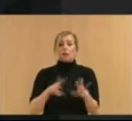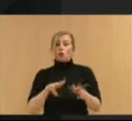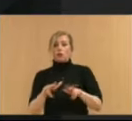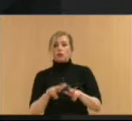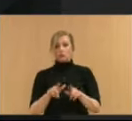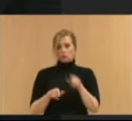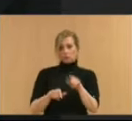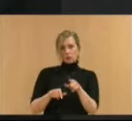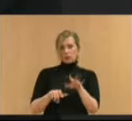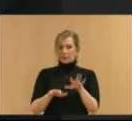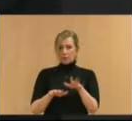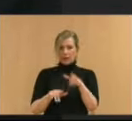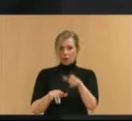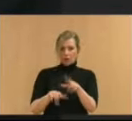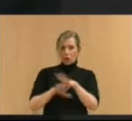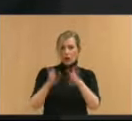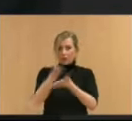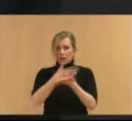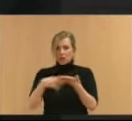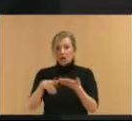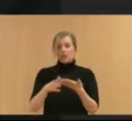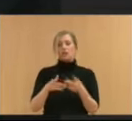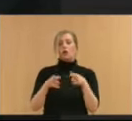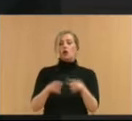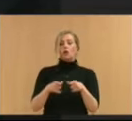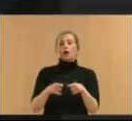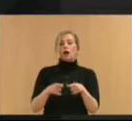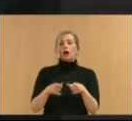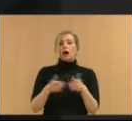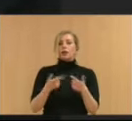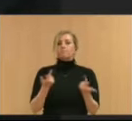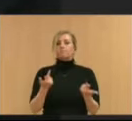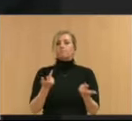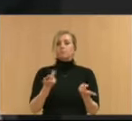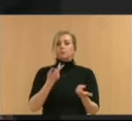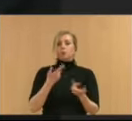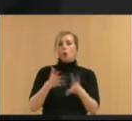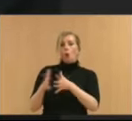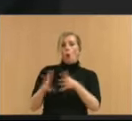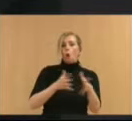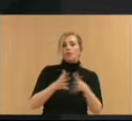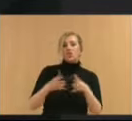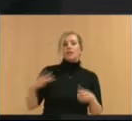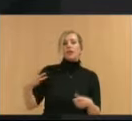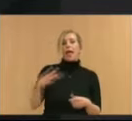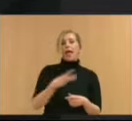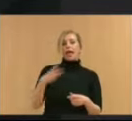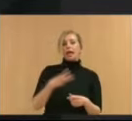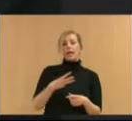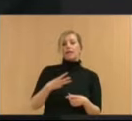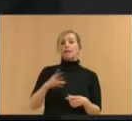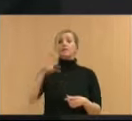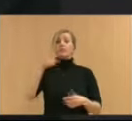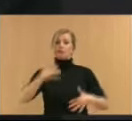съмнявате, че огромна част от така наречения, защото това не е елит, но така наречения обществен елит в Република Северна